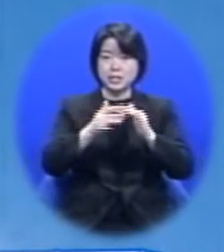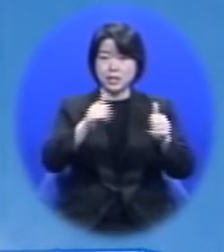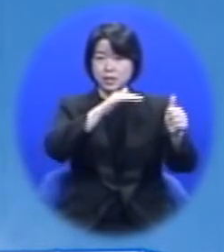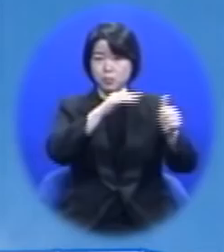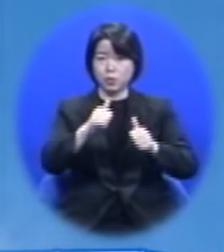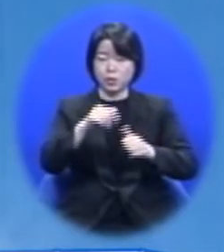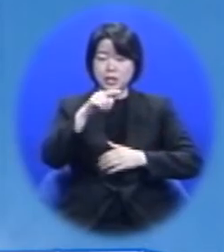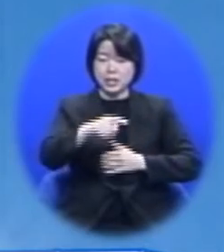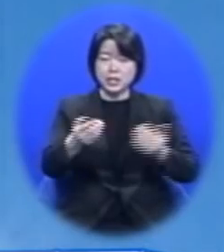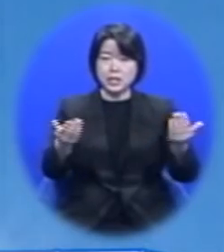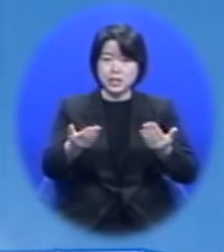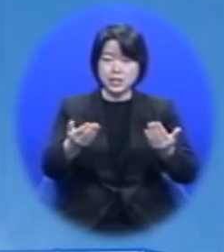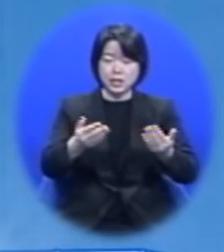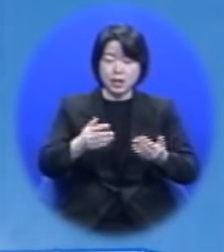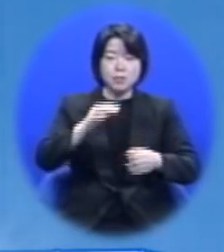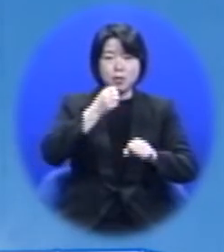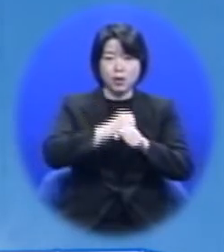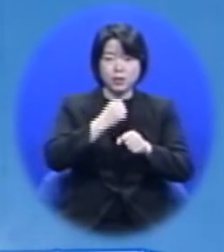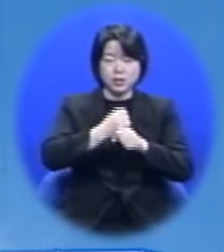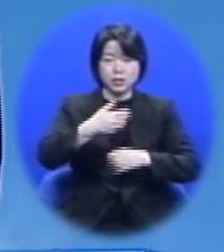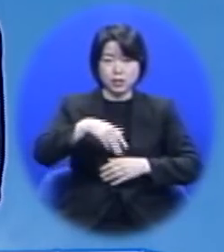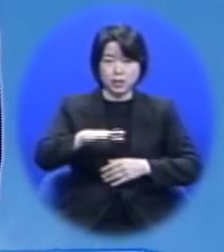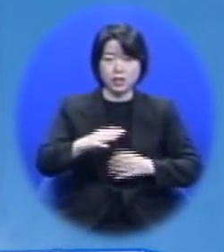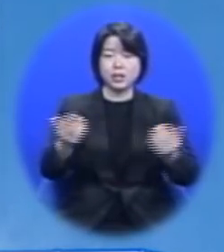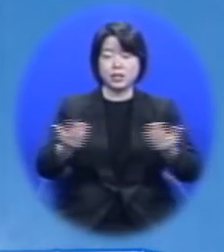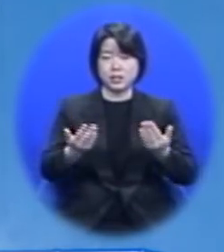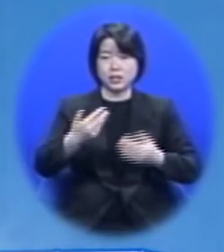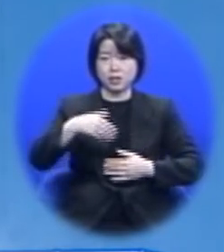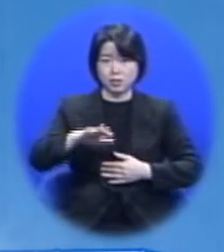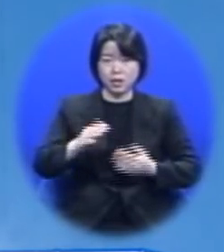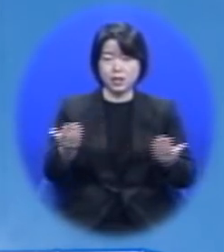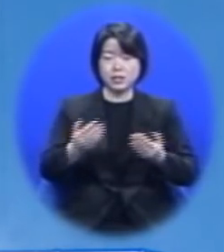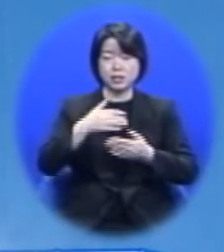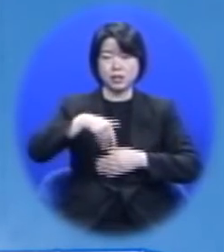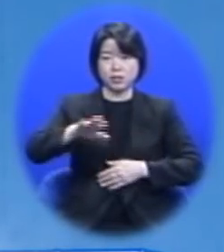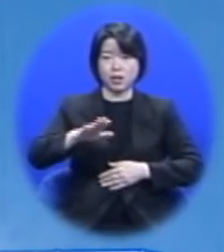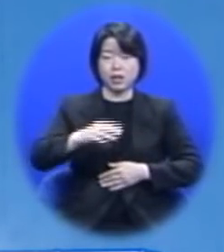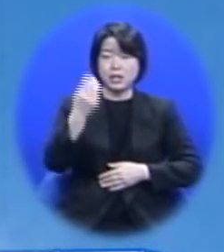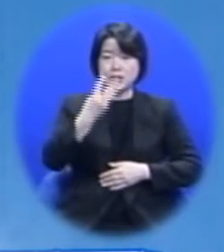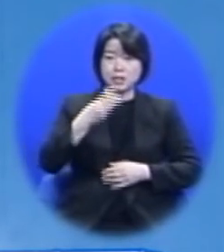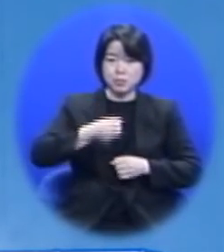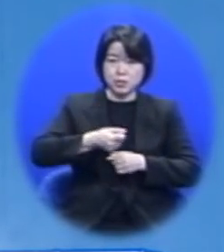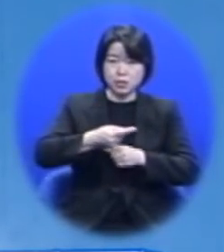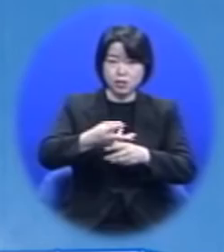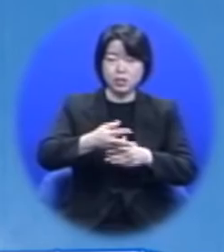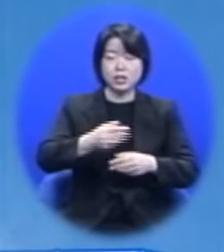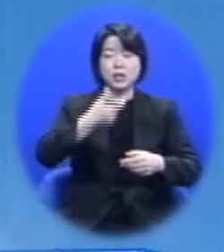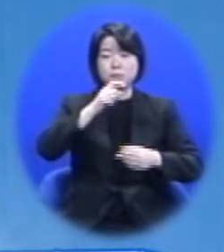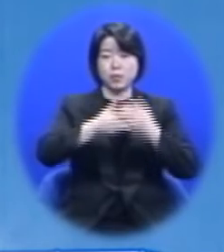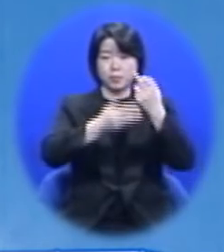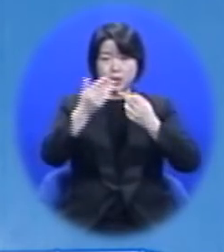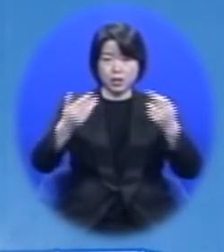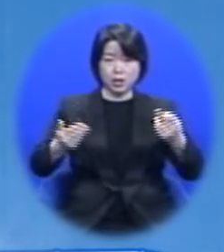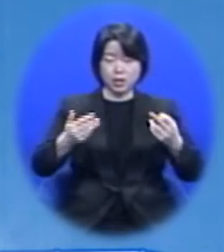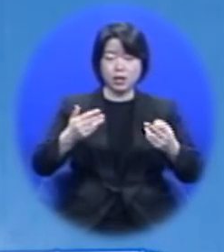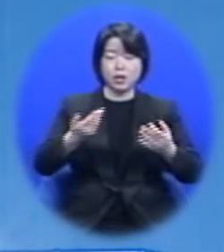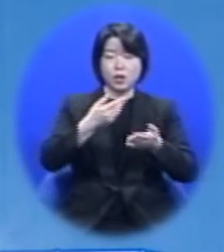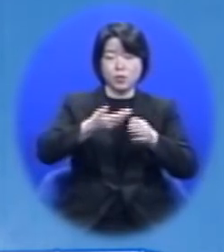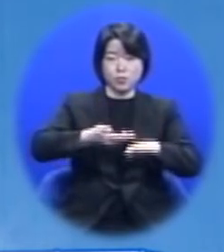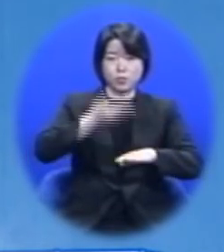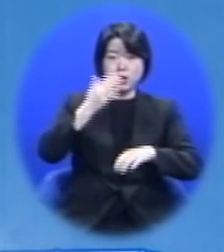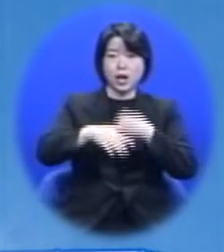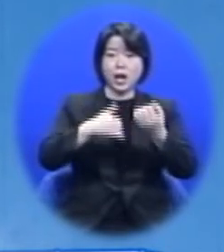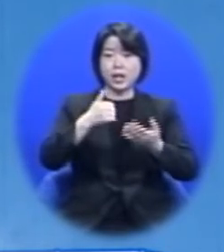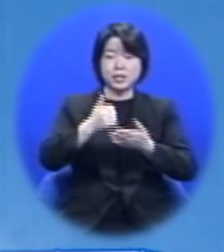일 가려고 그 누가 대답을 할까. 일하러 가세, 일하러 가. 삼천리 강산 위에 하나님 명령 받았으니